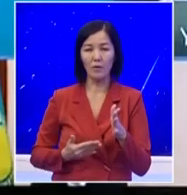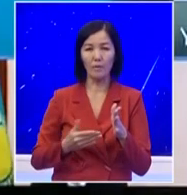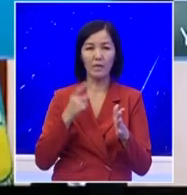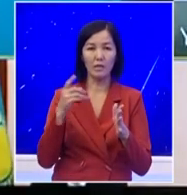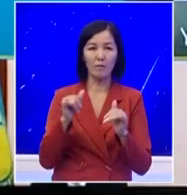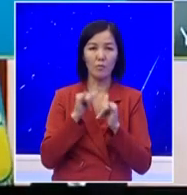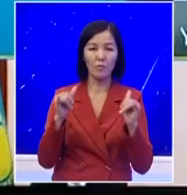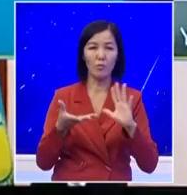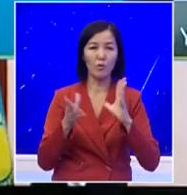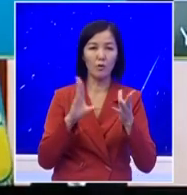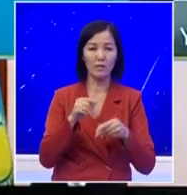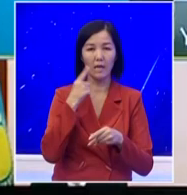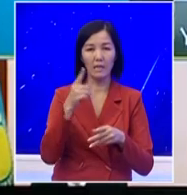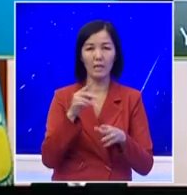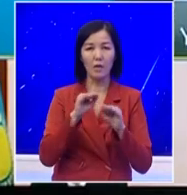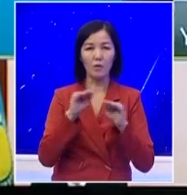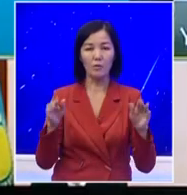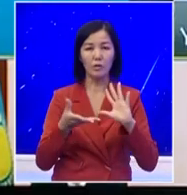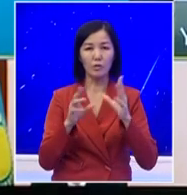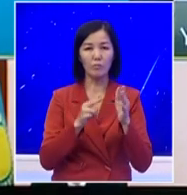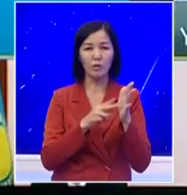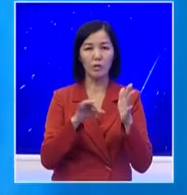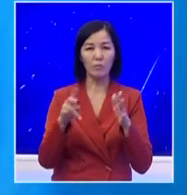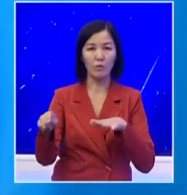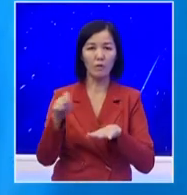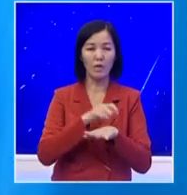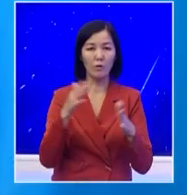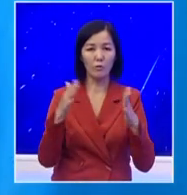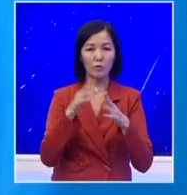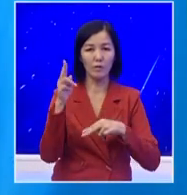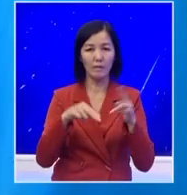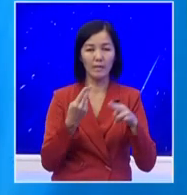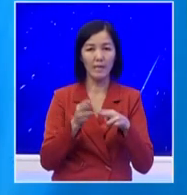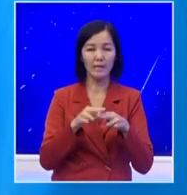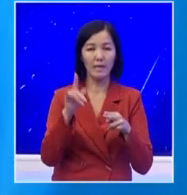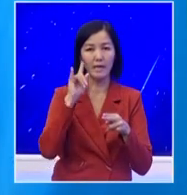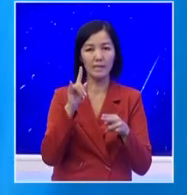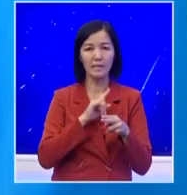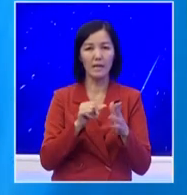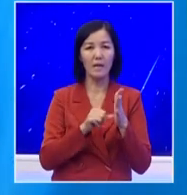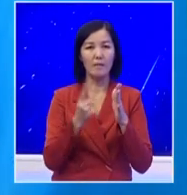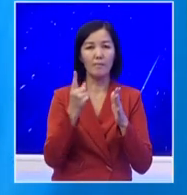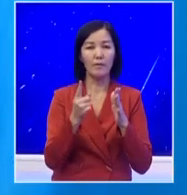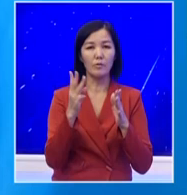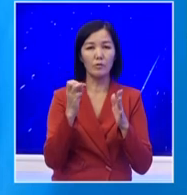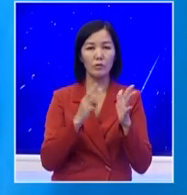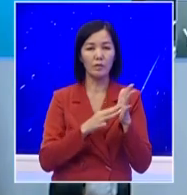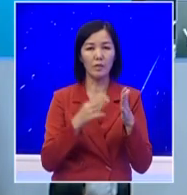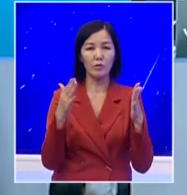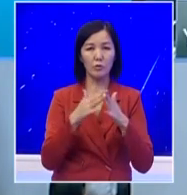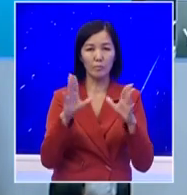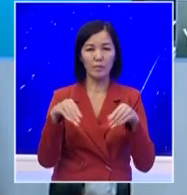даму қорытындысы айтылды. Көрсеткіш бойынша 7 миллион шаршы метр тұрғын үй салыныпты. Әзірге қазақстандықтарға 61308